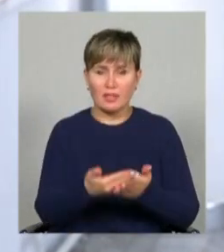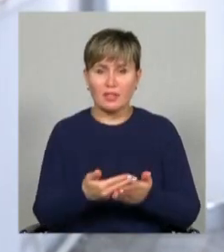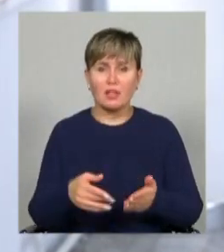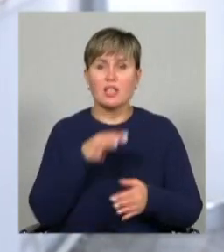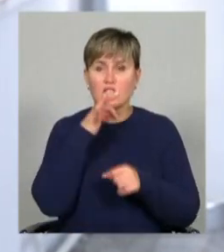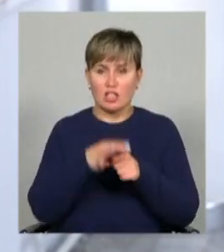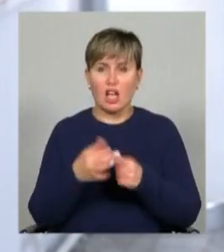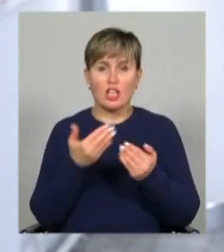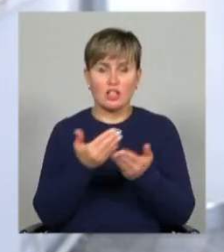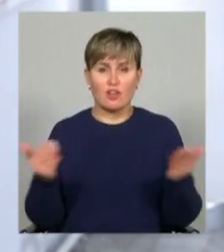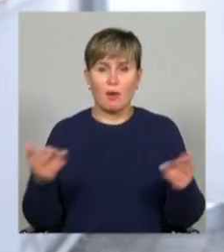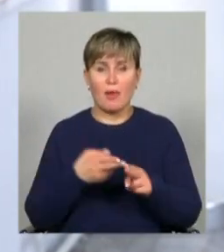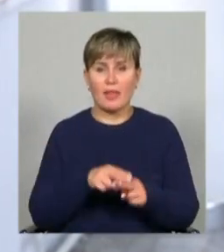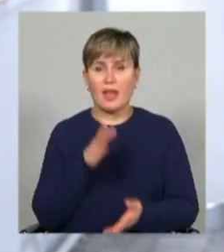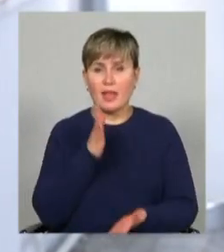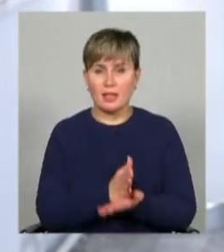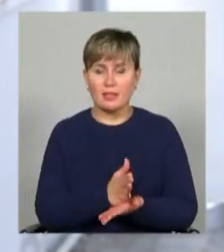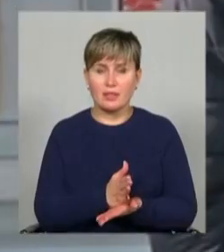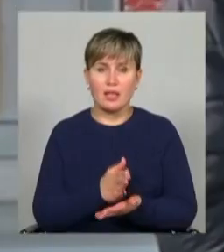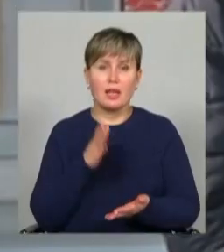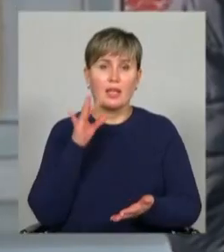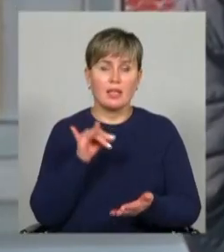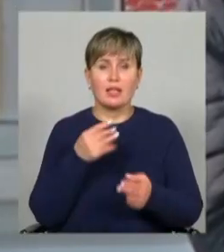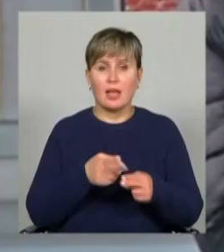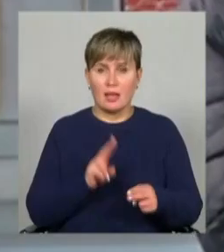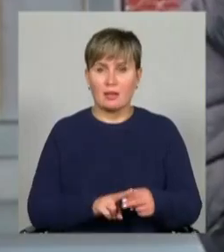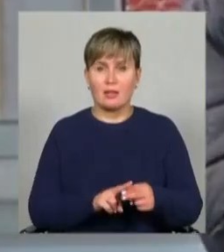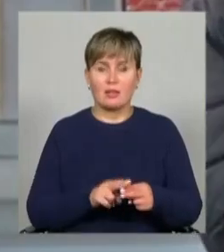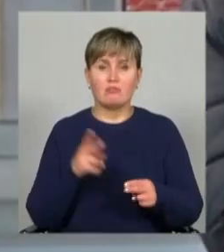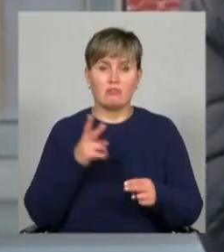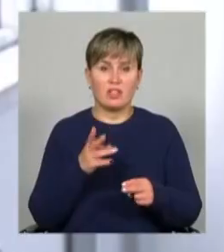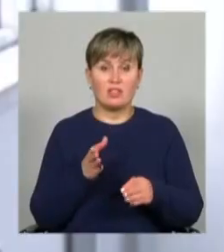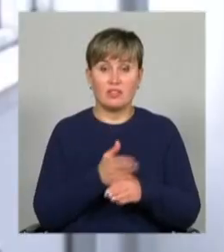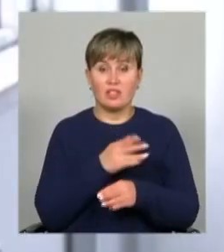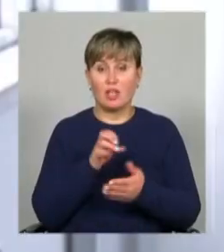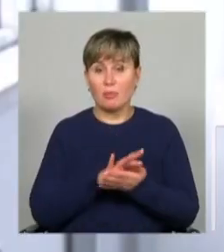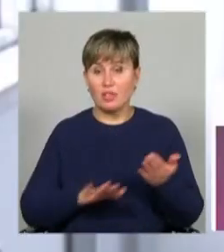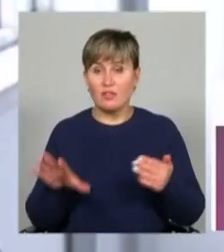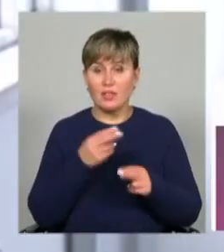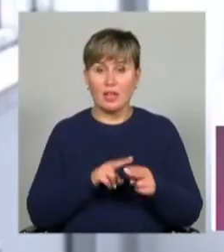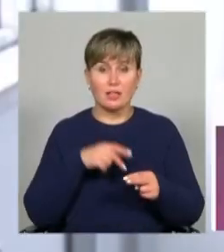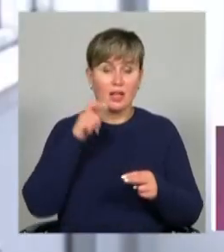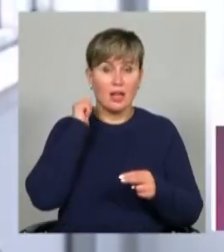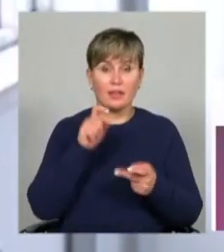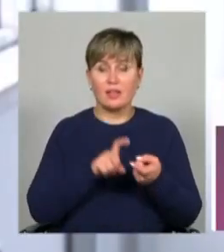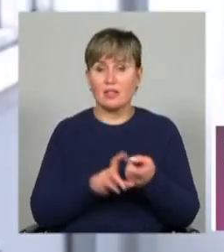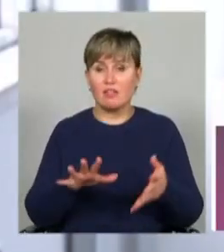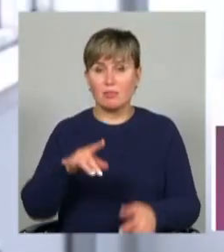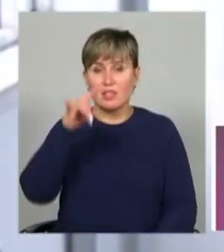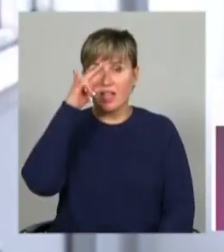вам скажет об этом. Она есть. Вот ее надо выжигать. На протяжении всех этих лет независимости